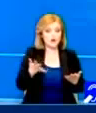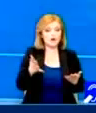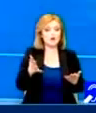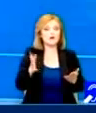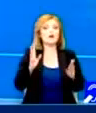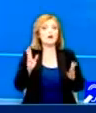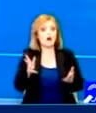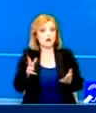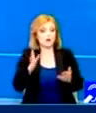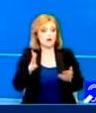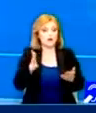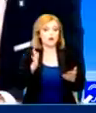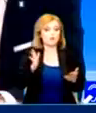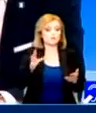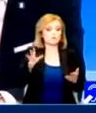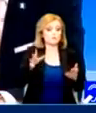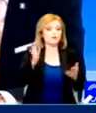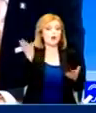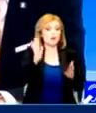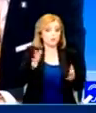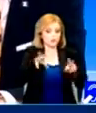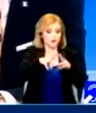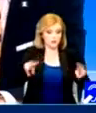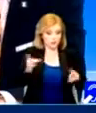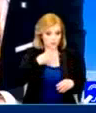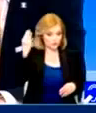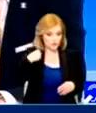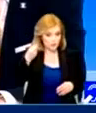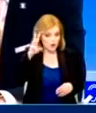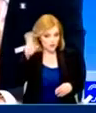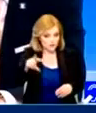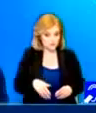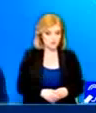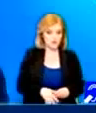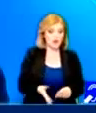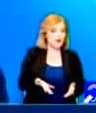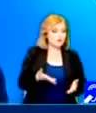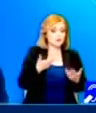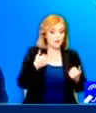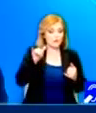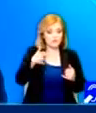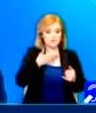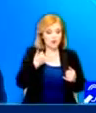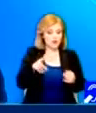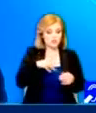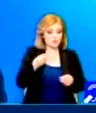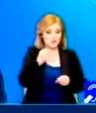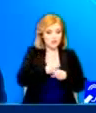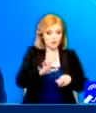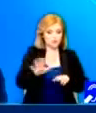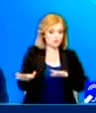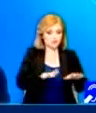va arăta Parlamentul Republicii Moldova. Lipsa unui guvern legitim și lipsa unui parlament funcțional este un semn